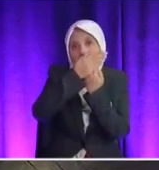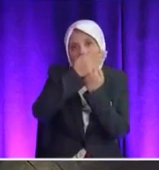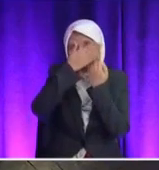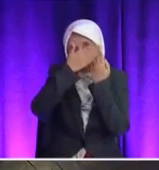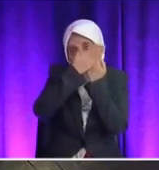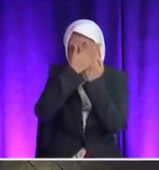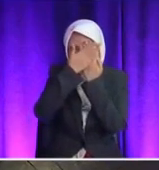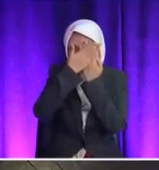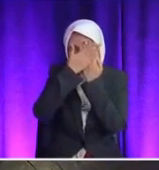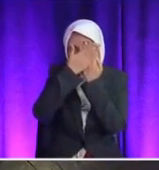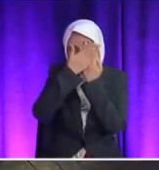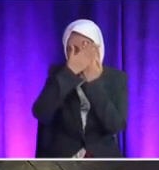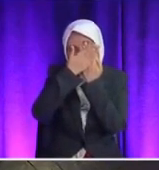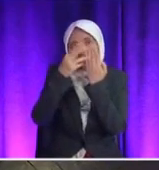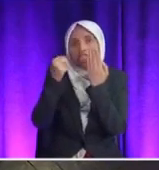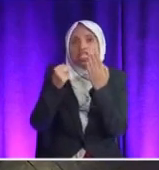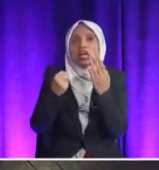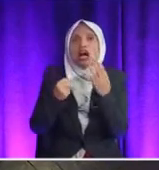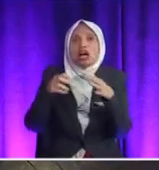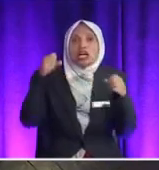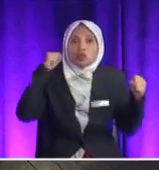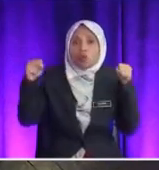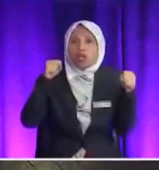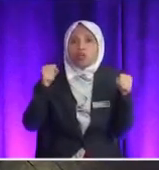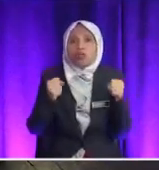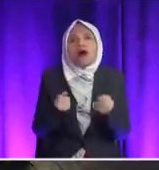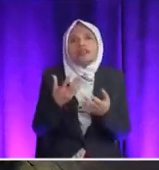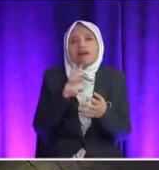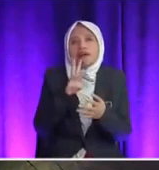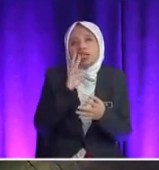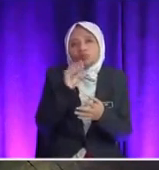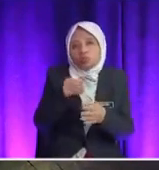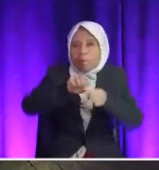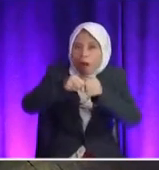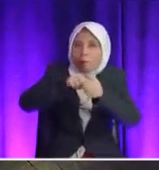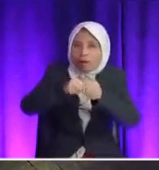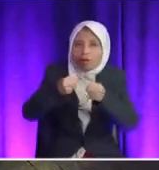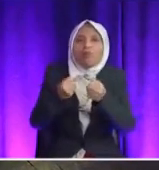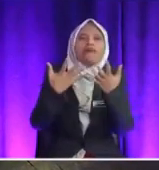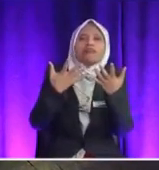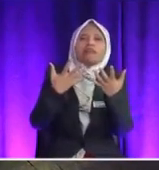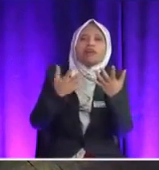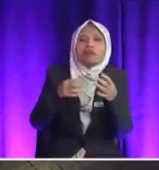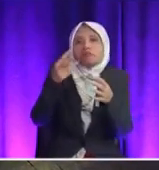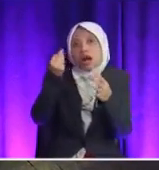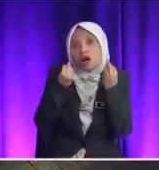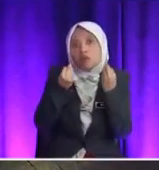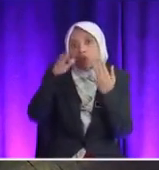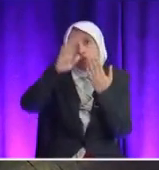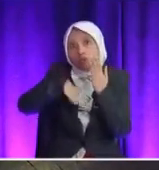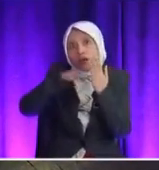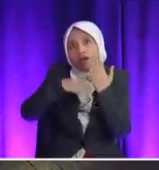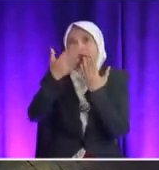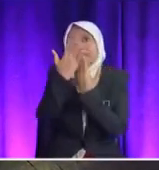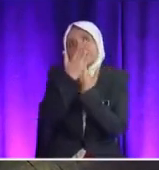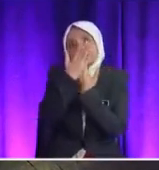tosca ini melekat yy7u video Syahrini senangnya fitnah ac10u di atas tarik ke